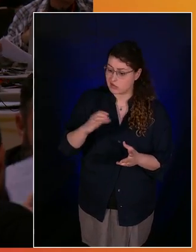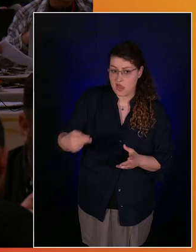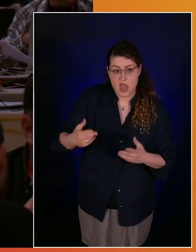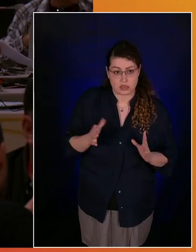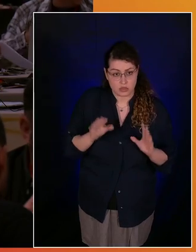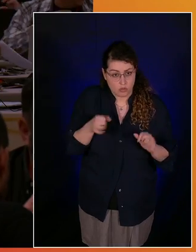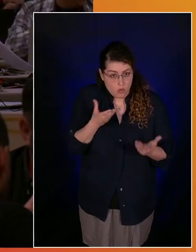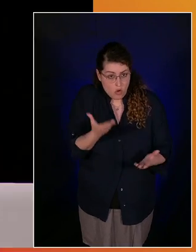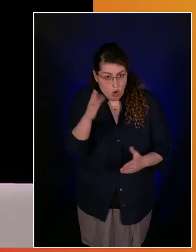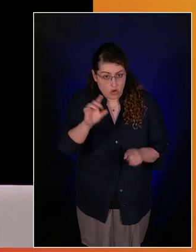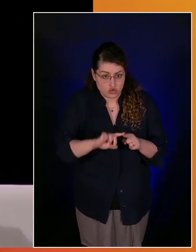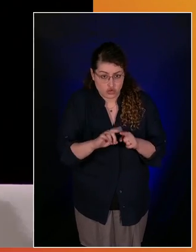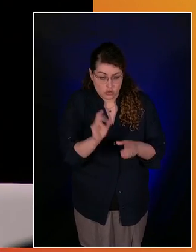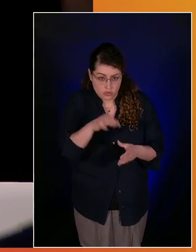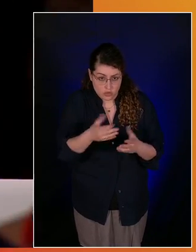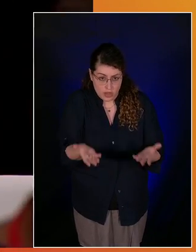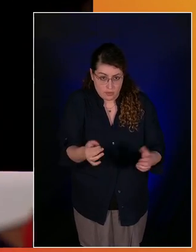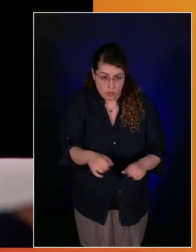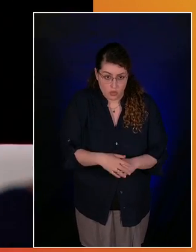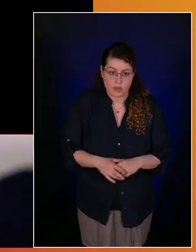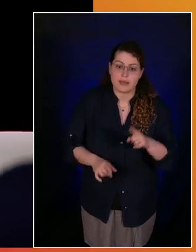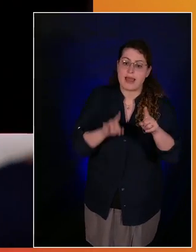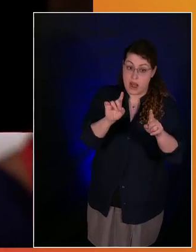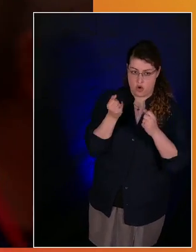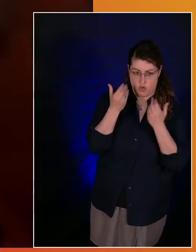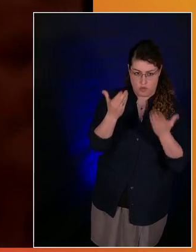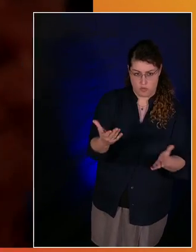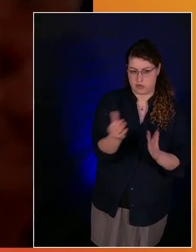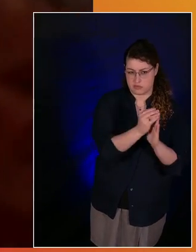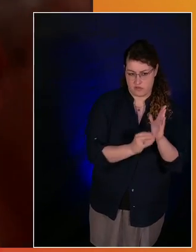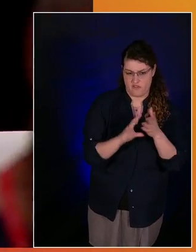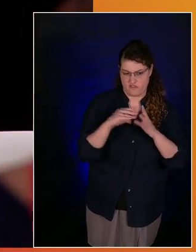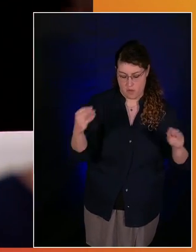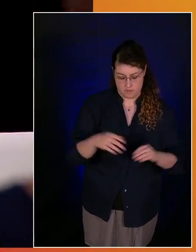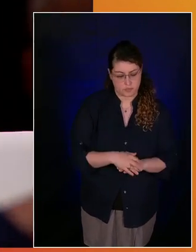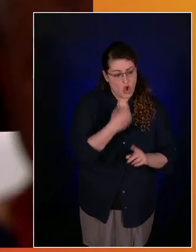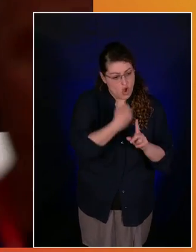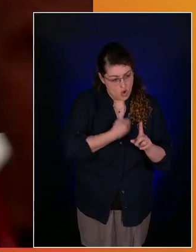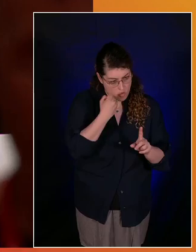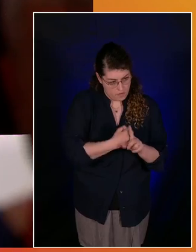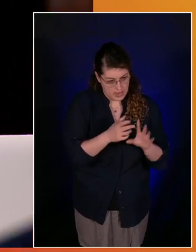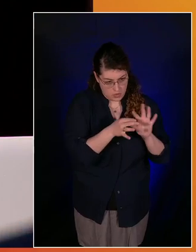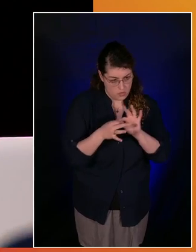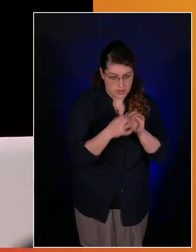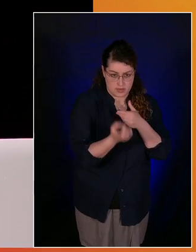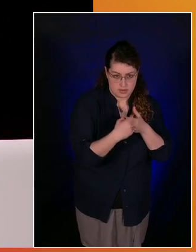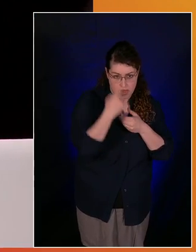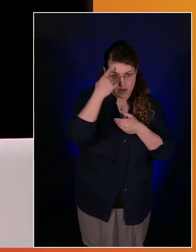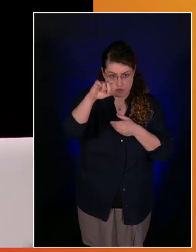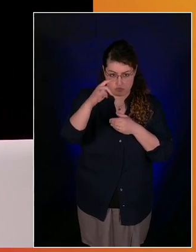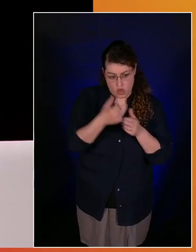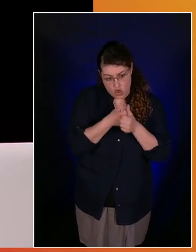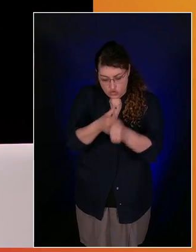on peut voter quelque choseusemi et si on propose la R tion suivante uvreer à l'unité syndicale dans le cadre de nos repères